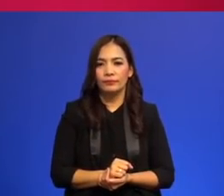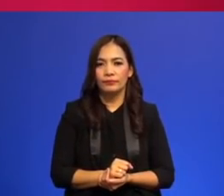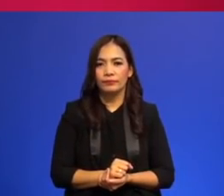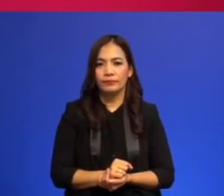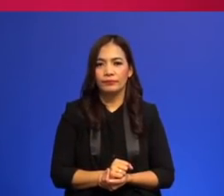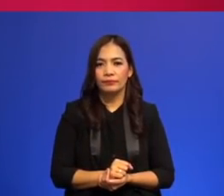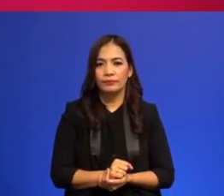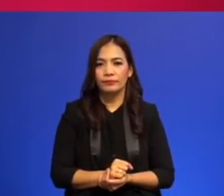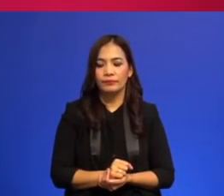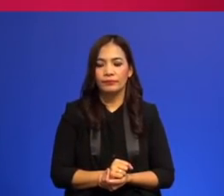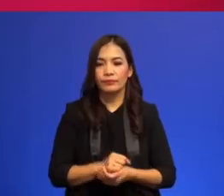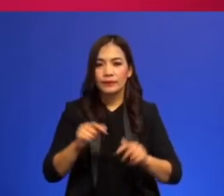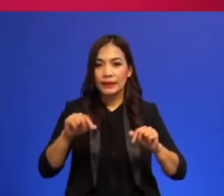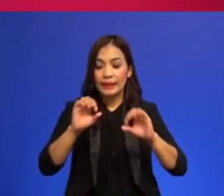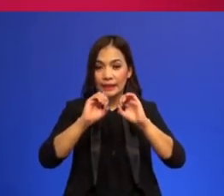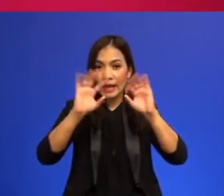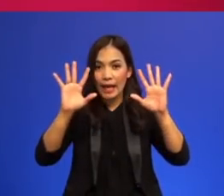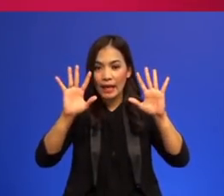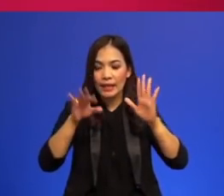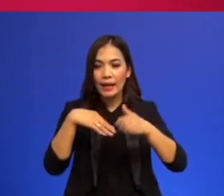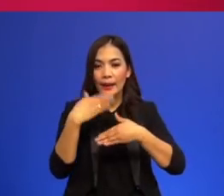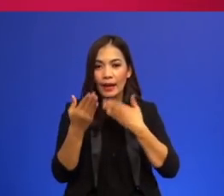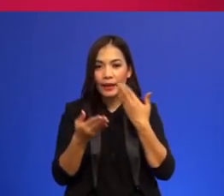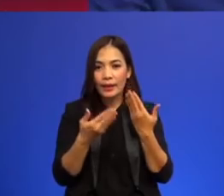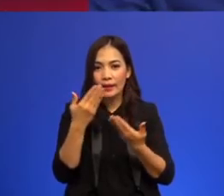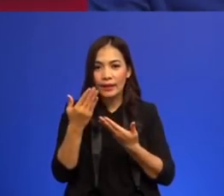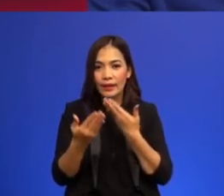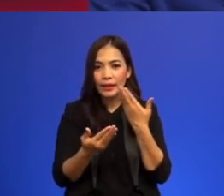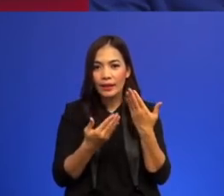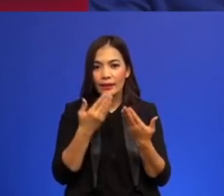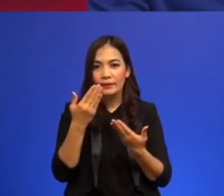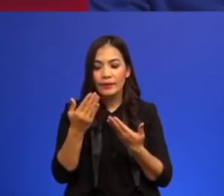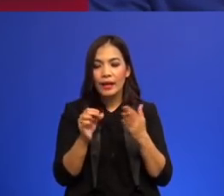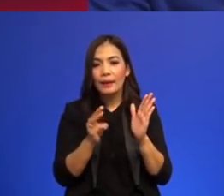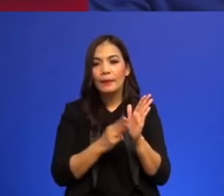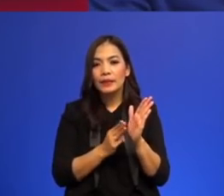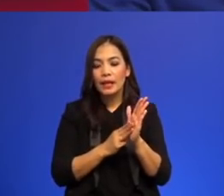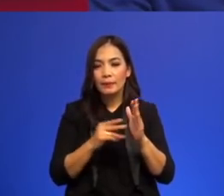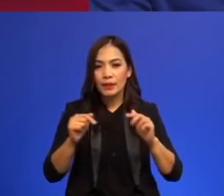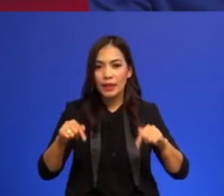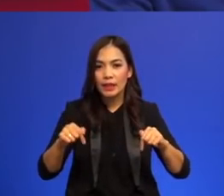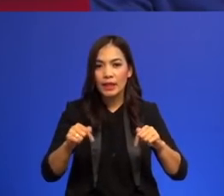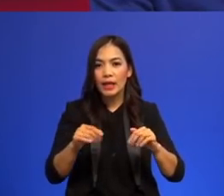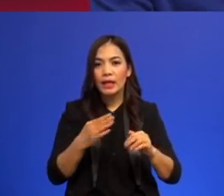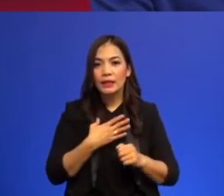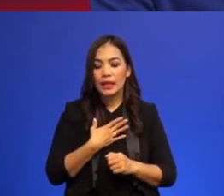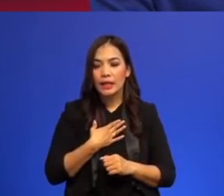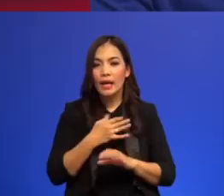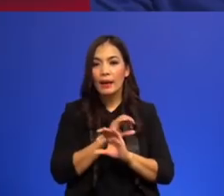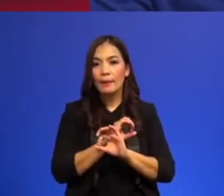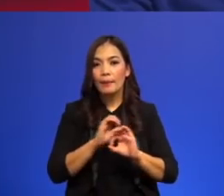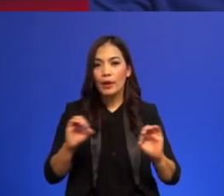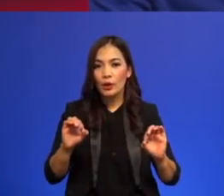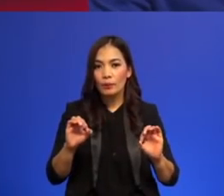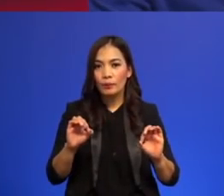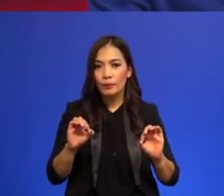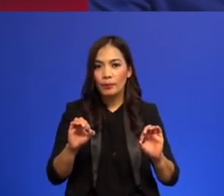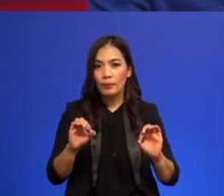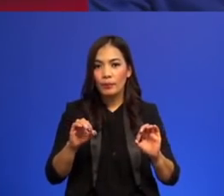Oke, sampai di sini jelas ya. Nanti pertanyaan pasti muncul dengan kasus-kasus yang tidak saya kemukakan di sini.